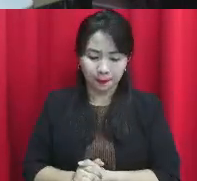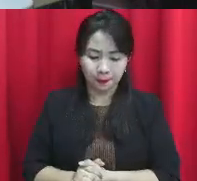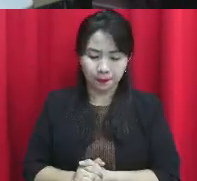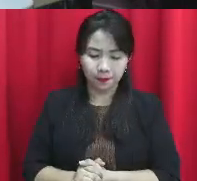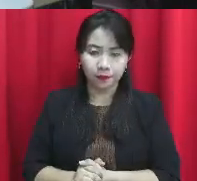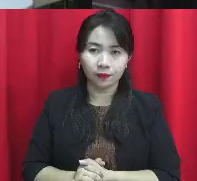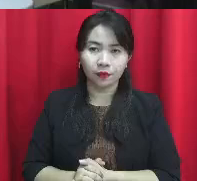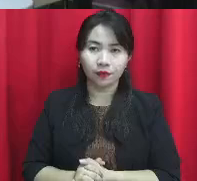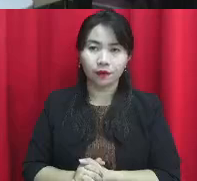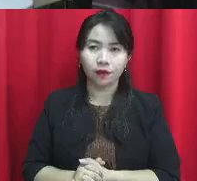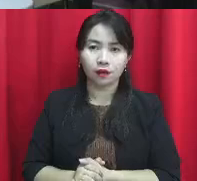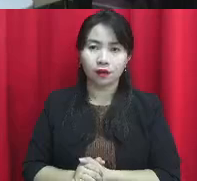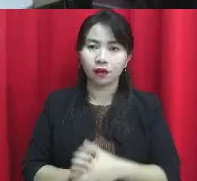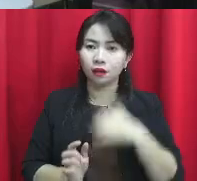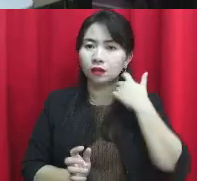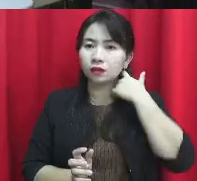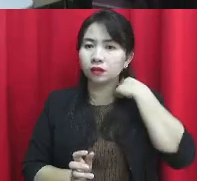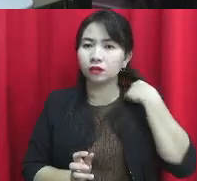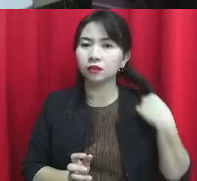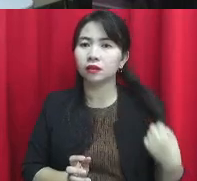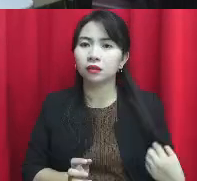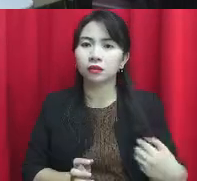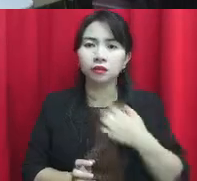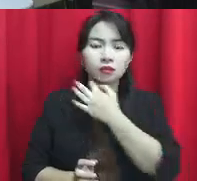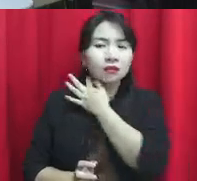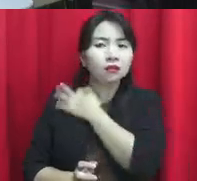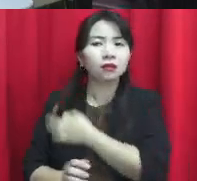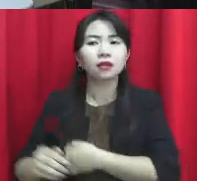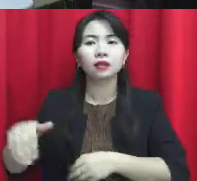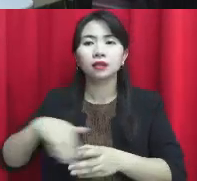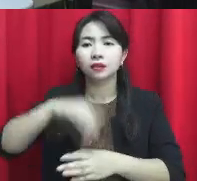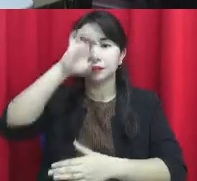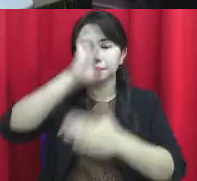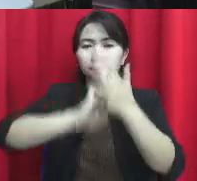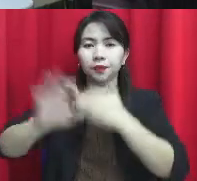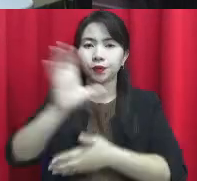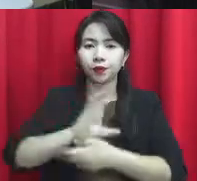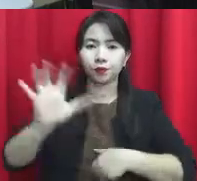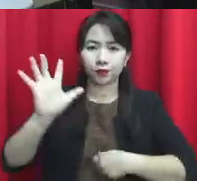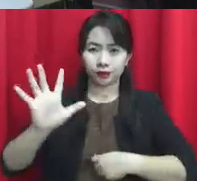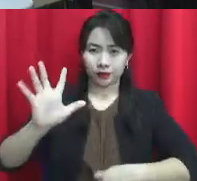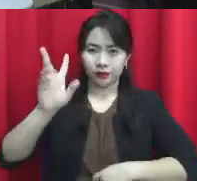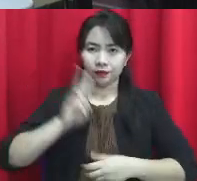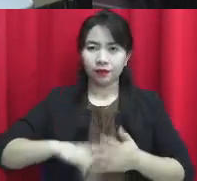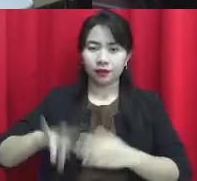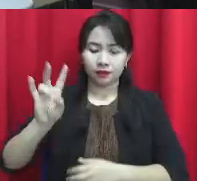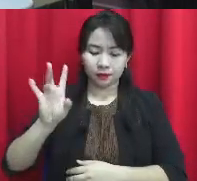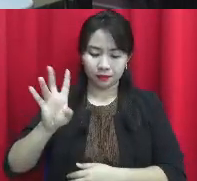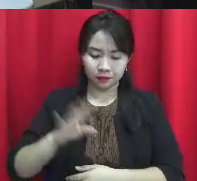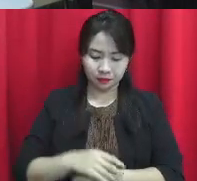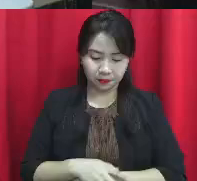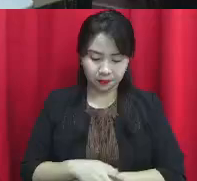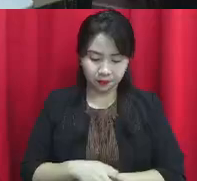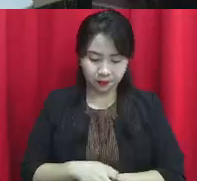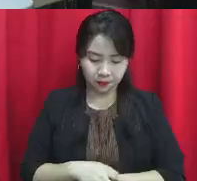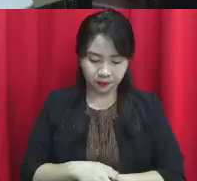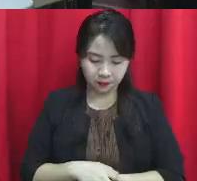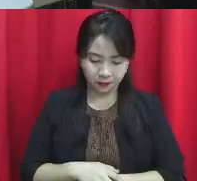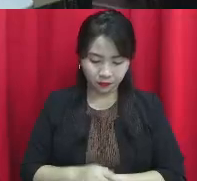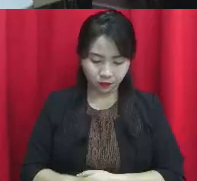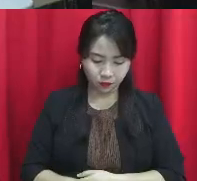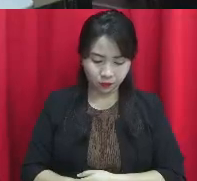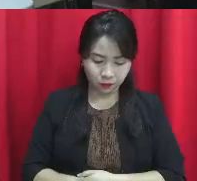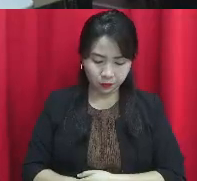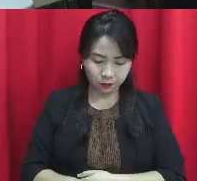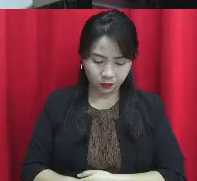ni sir maganda to nito sa ephesians chapter 5 ver 17 where being not wi but understanding What the